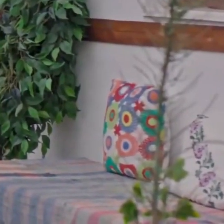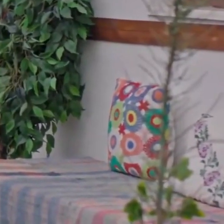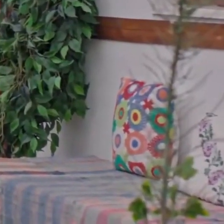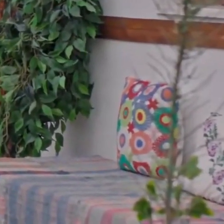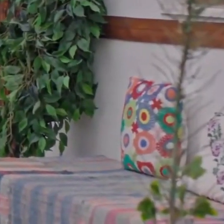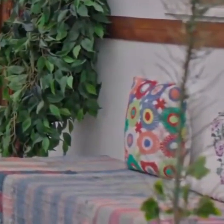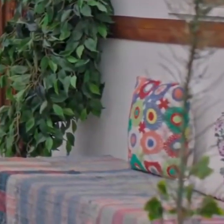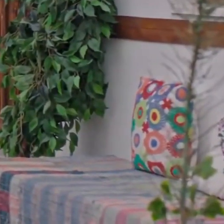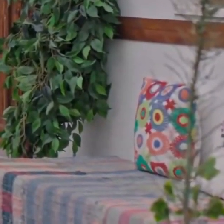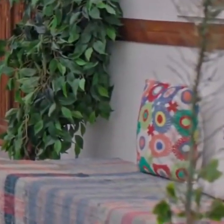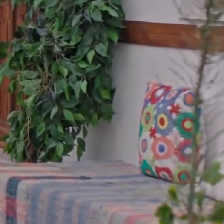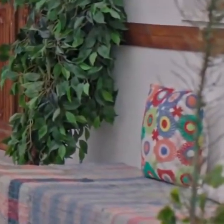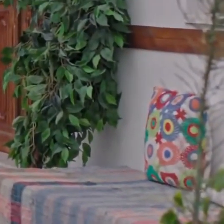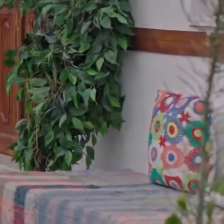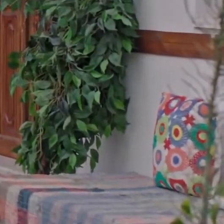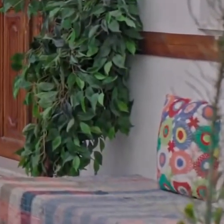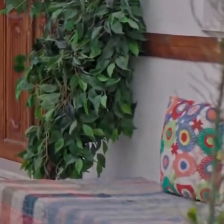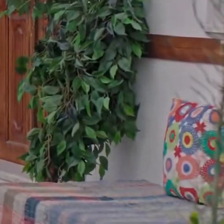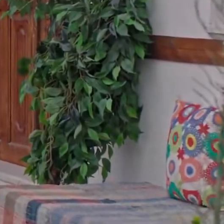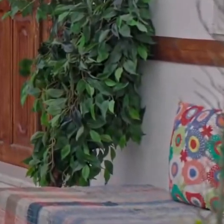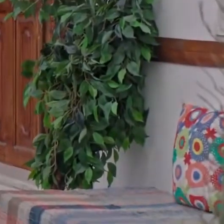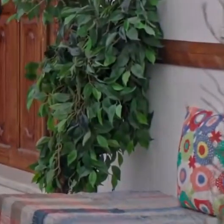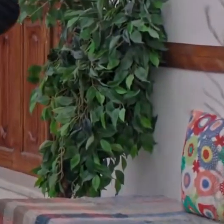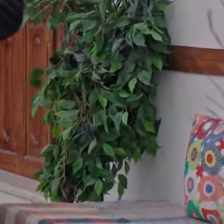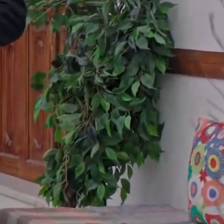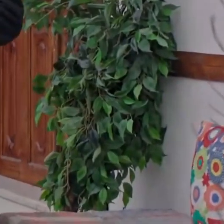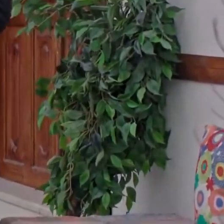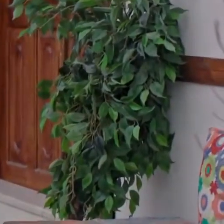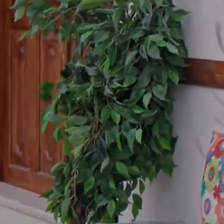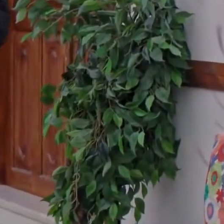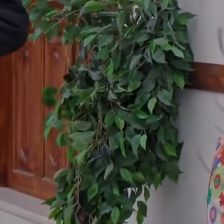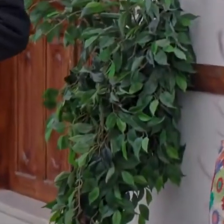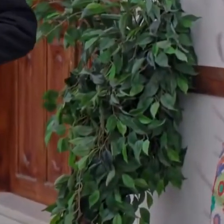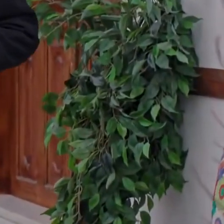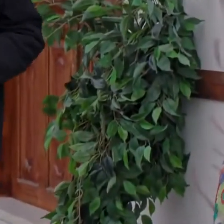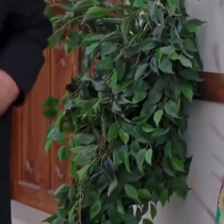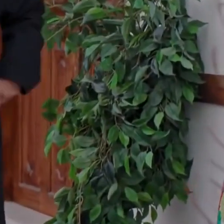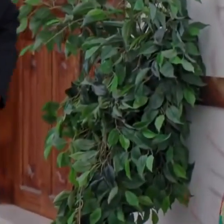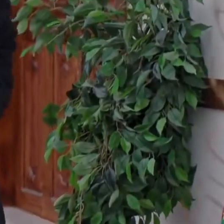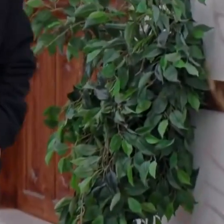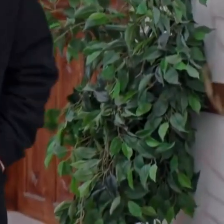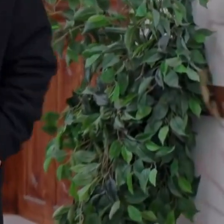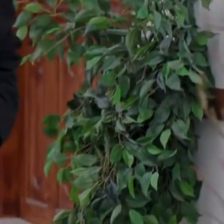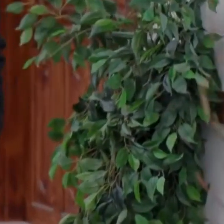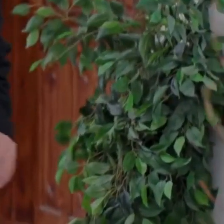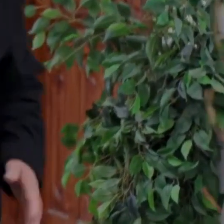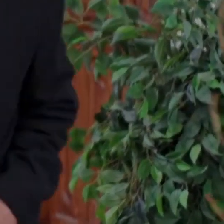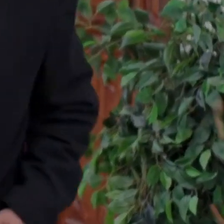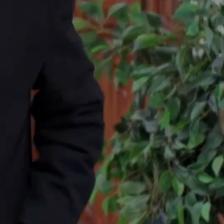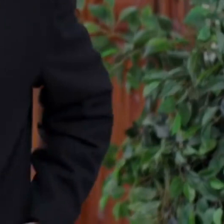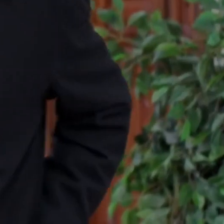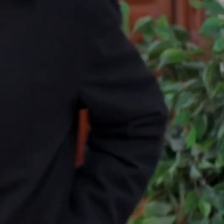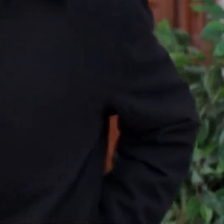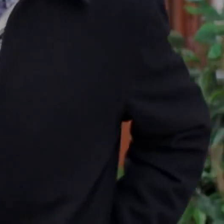başında yün beresi var. Elinde tuttuğu zarfı katlayıp cebine koyarken gözleri biraz şaşkın, biraz ne yapacağını çok da bilemiyor havasıyla